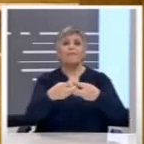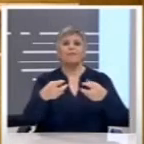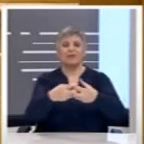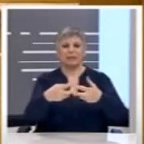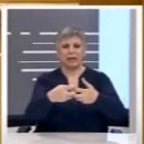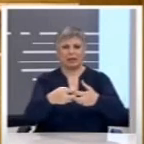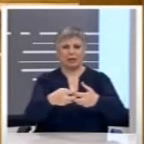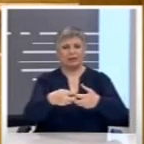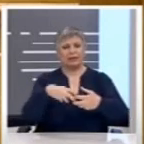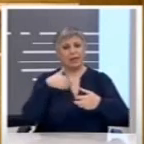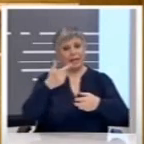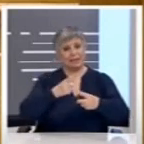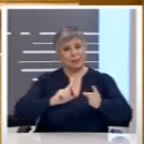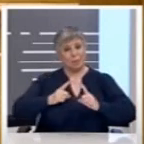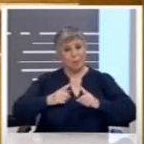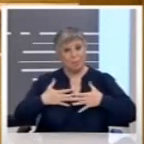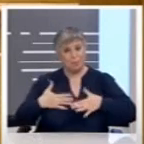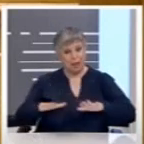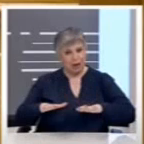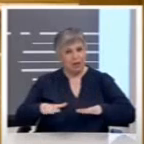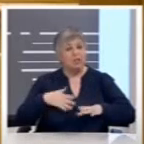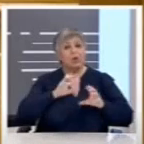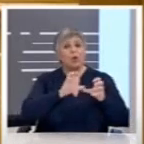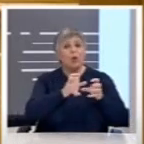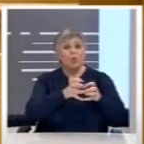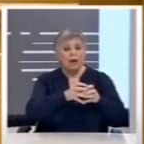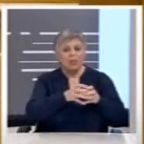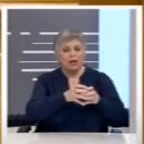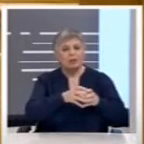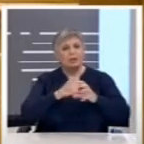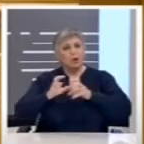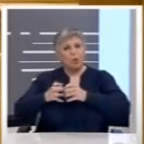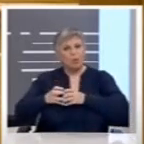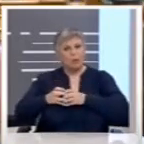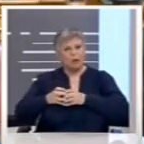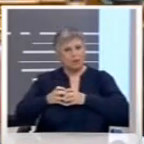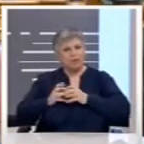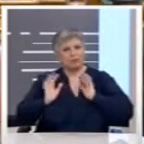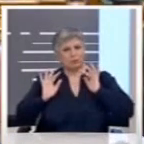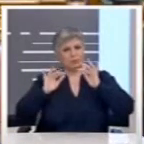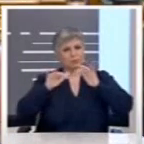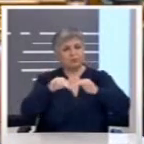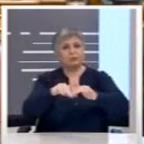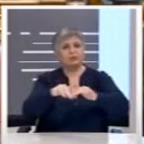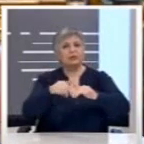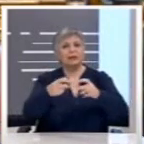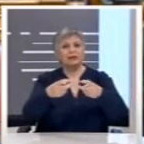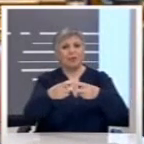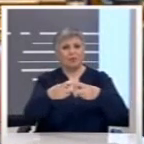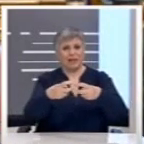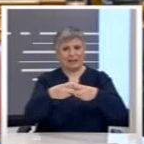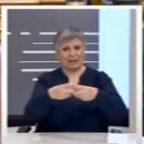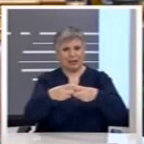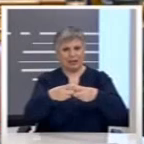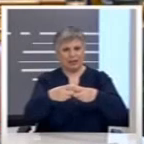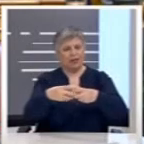ελληνική αντιπροσωπεία που ήταν στην Ελβετία, πιο λίγη βέβαια, θα βρεθεί στην Κύπρο για να κουβεντιάσουμε το πώς